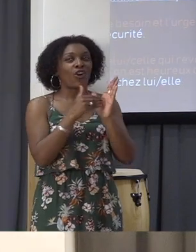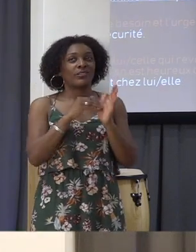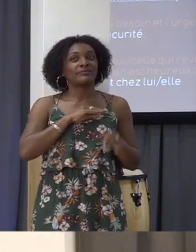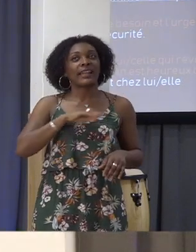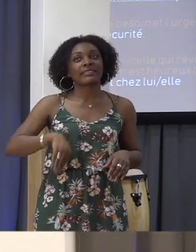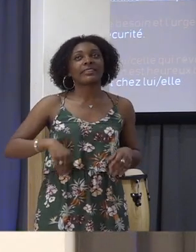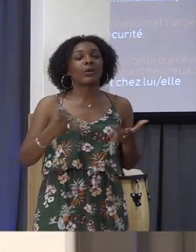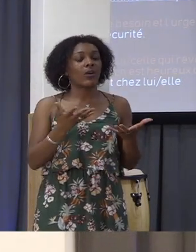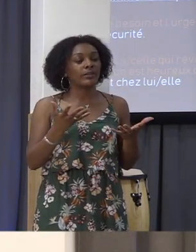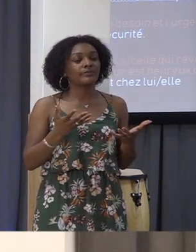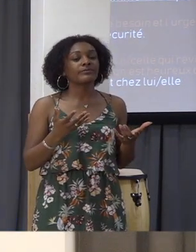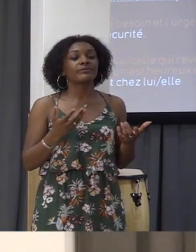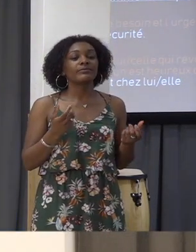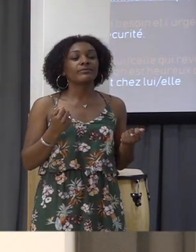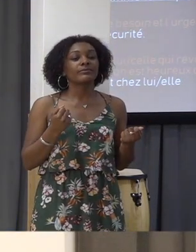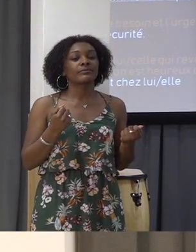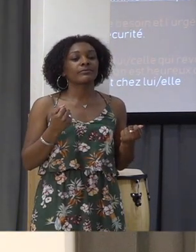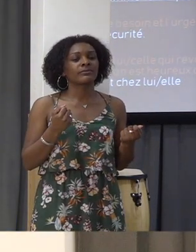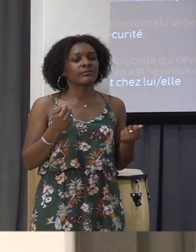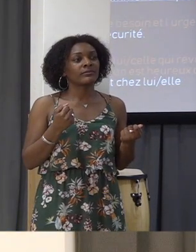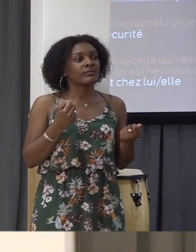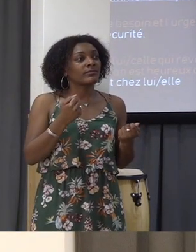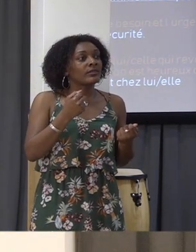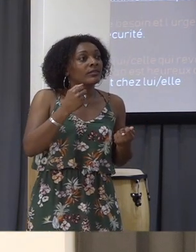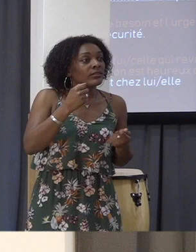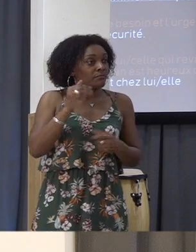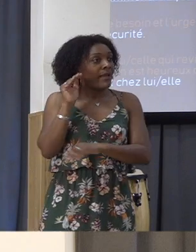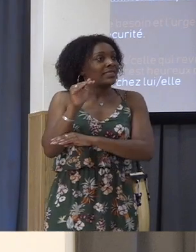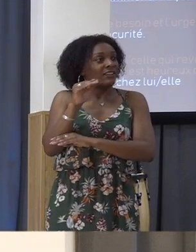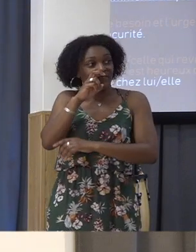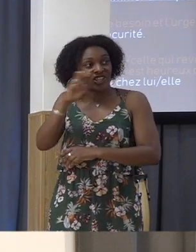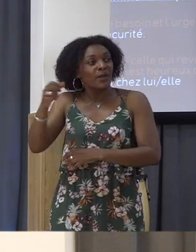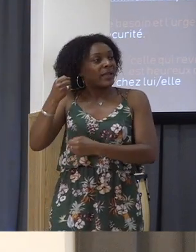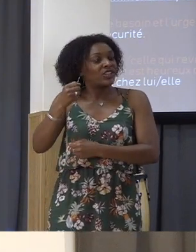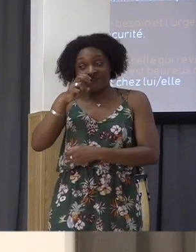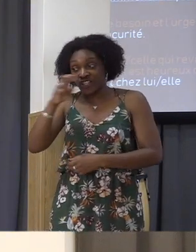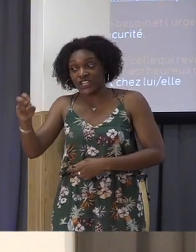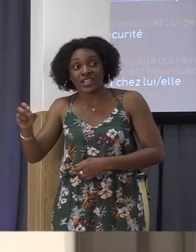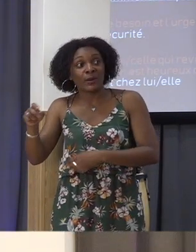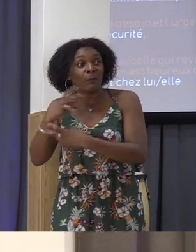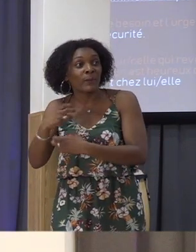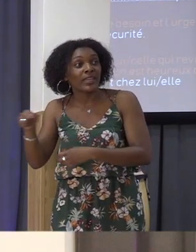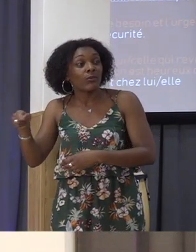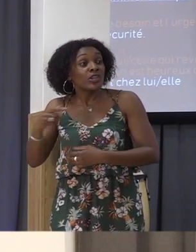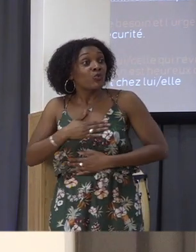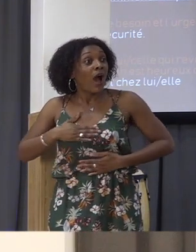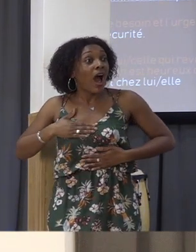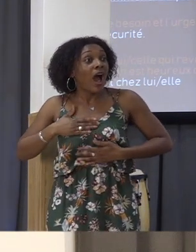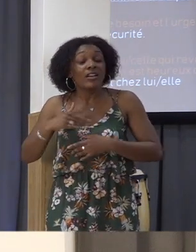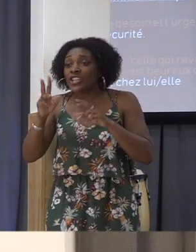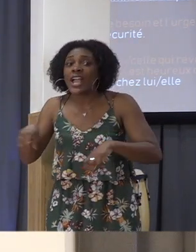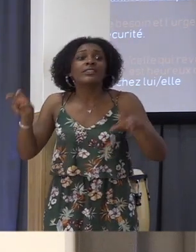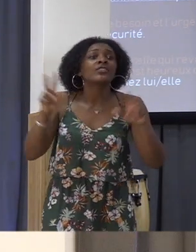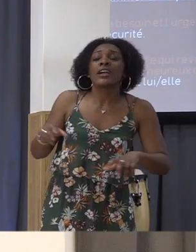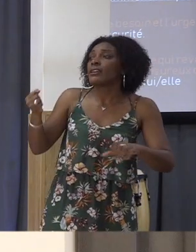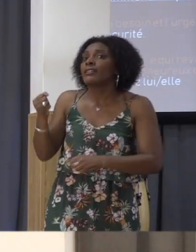c'est que l'homme a ressenti une vraie joie, une joie sincère lorsqu'il a retrouvé sa